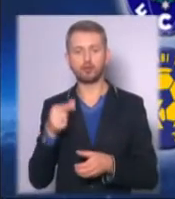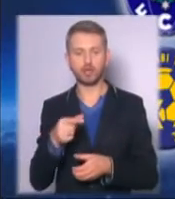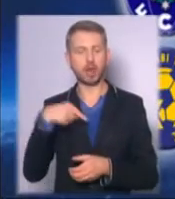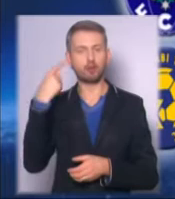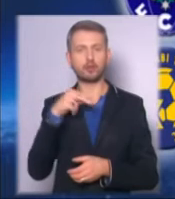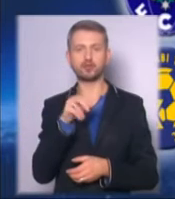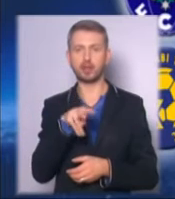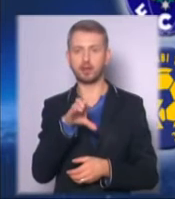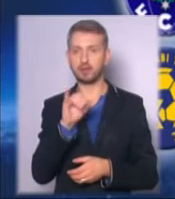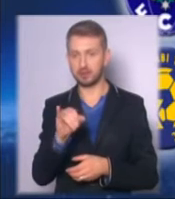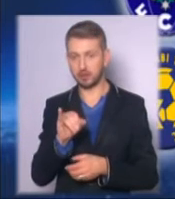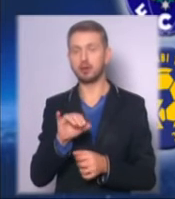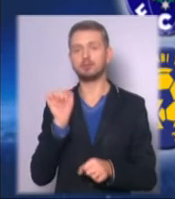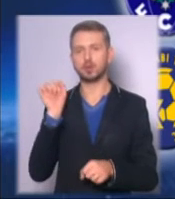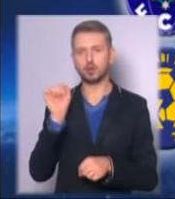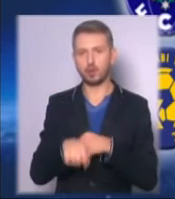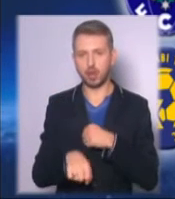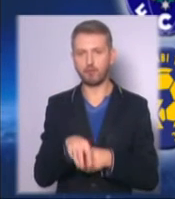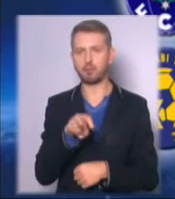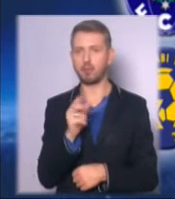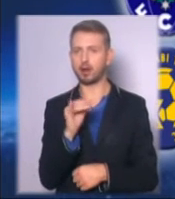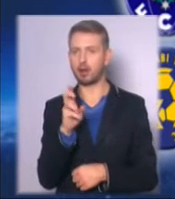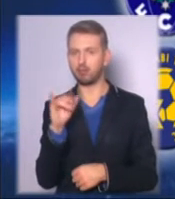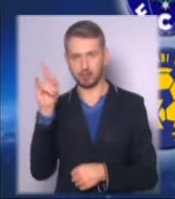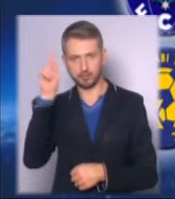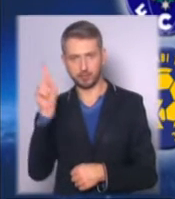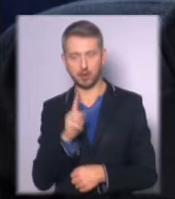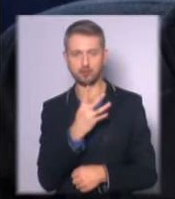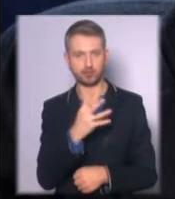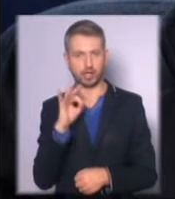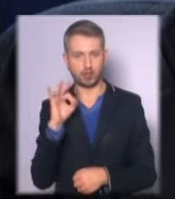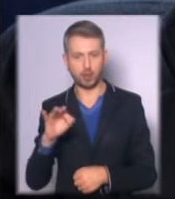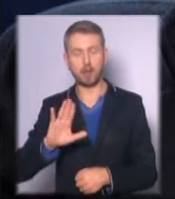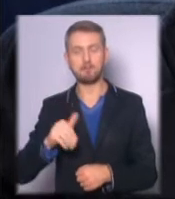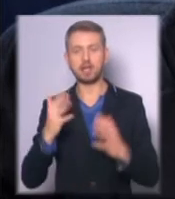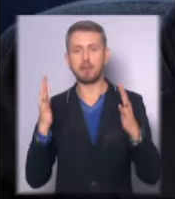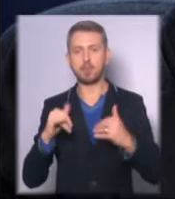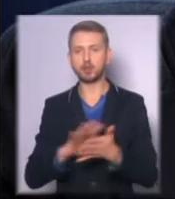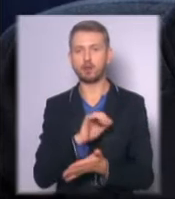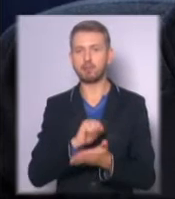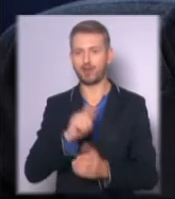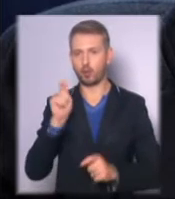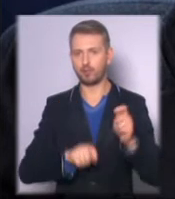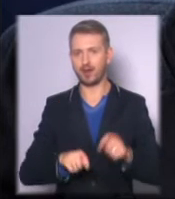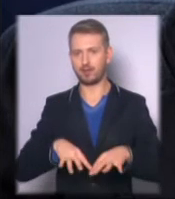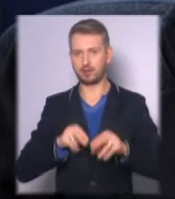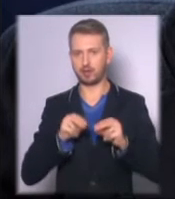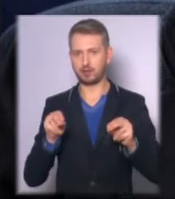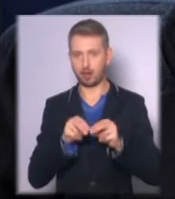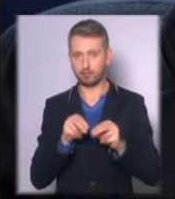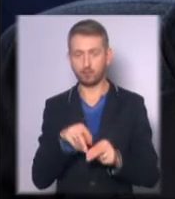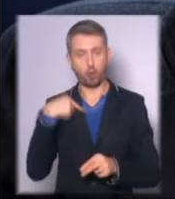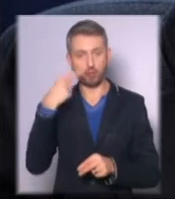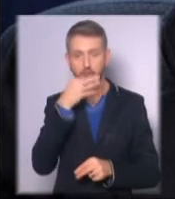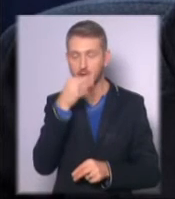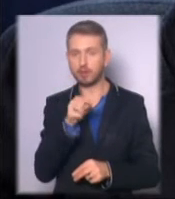лондонський Челсі цілком очікувано здолав Макабі з Тель-Авіва 4-0. На післяматчевій прес-конференції наставник лондонців Моуріньо сказав, що